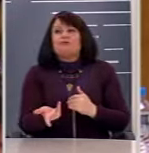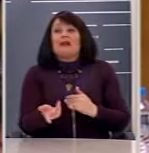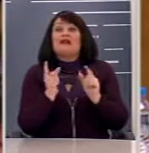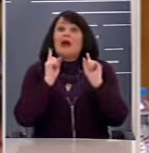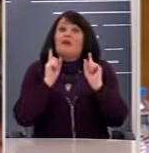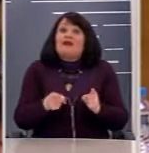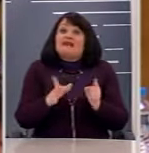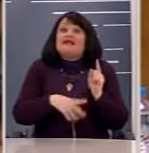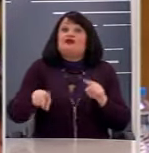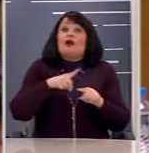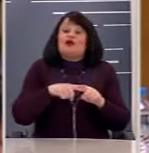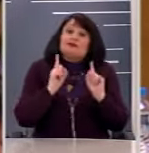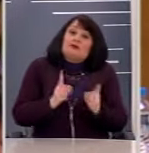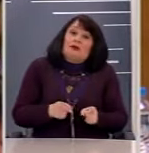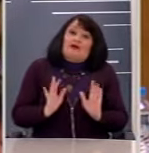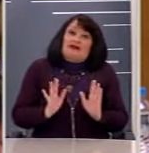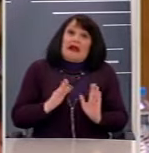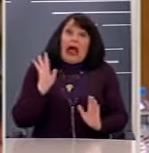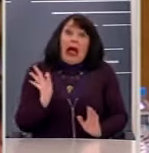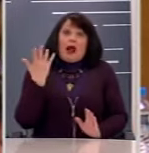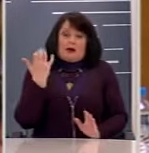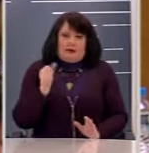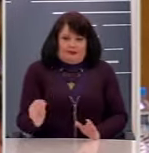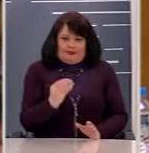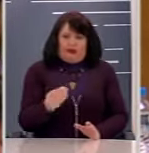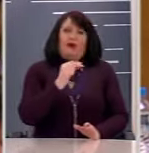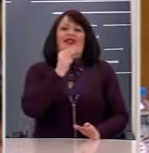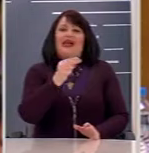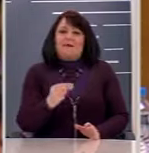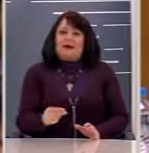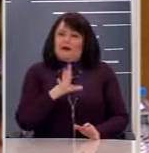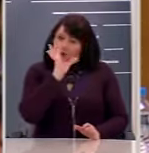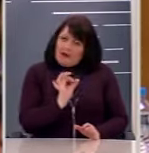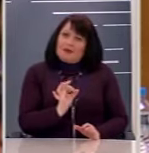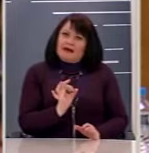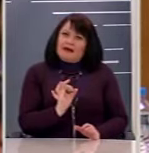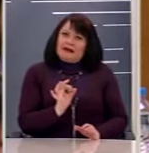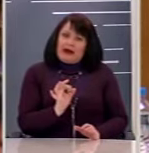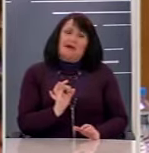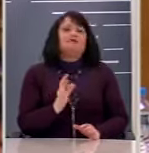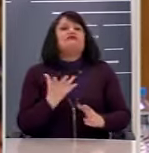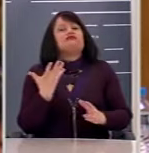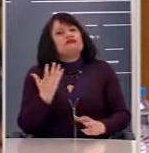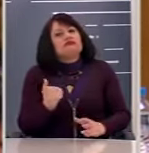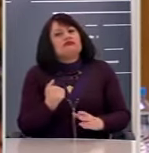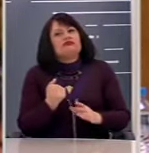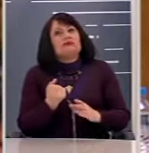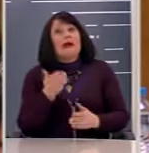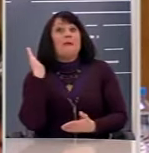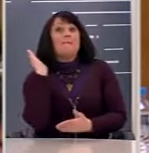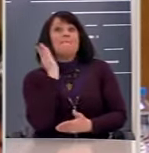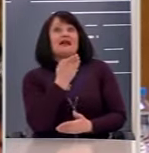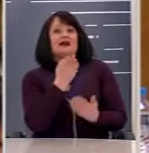ο ελληνικός λαός. Αν υπάρξουν και ζητήματα που πραγματικά φτάνουν στα όρια των ποινικών